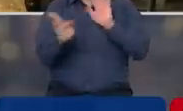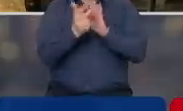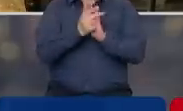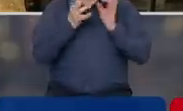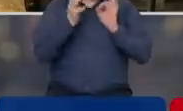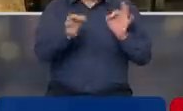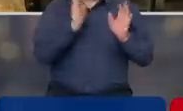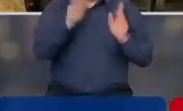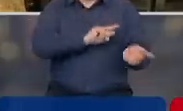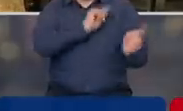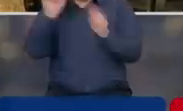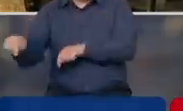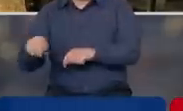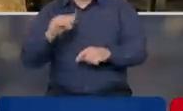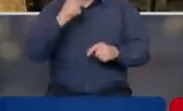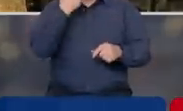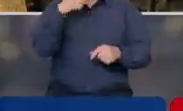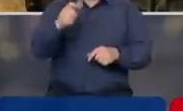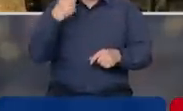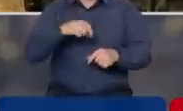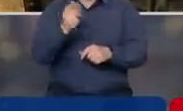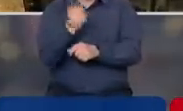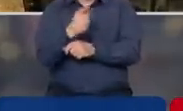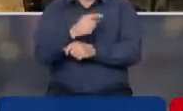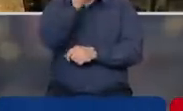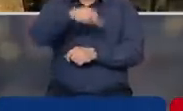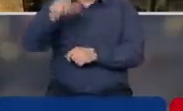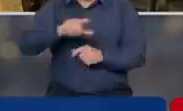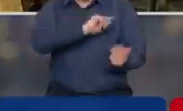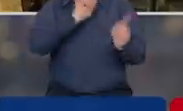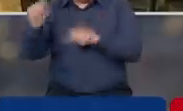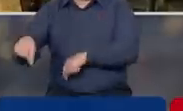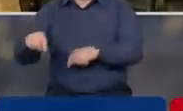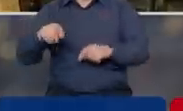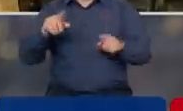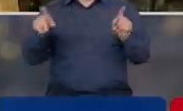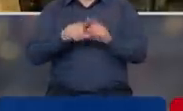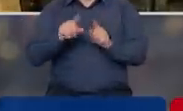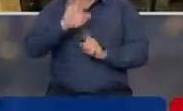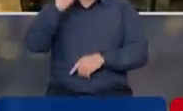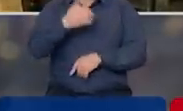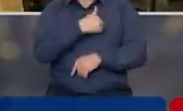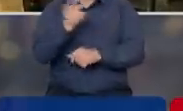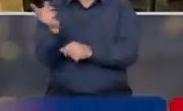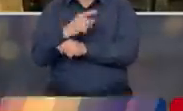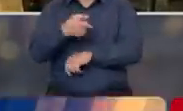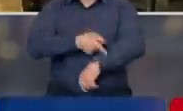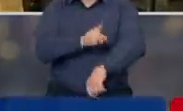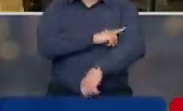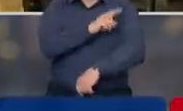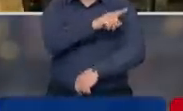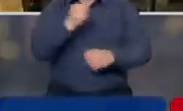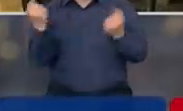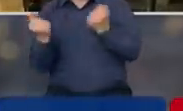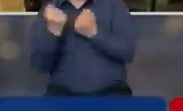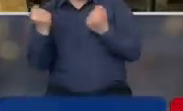ratowniczo-gaśniczych instytutu strażaków a także kadencji naszych szkół pożarnicze tych z poznania i z